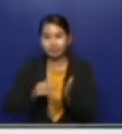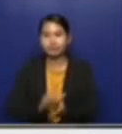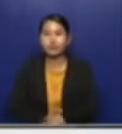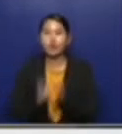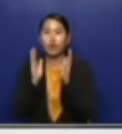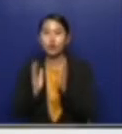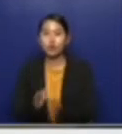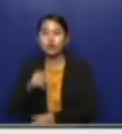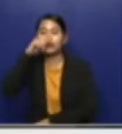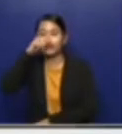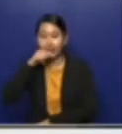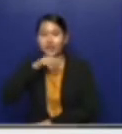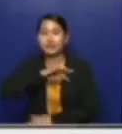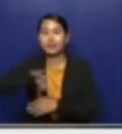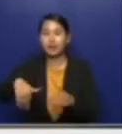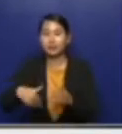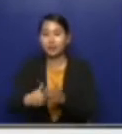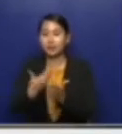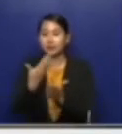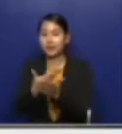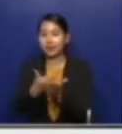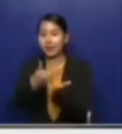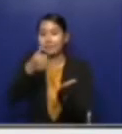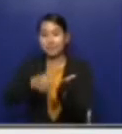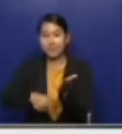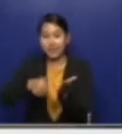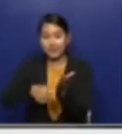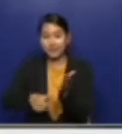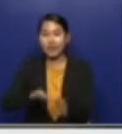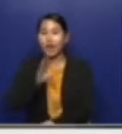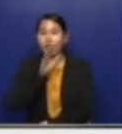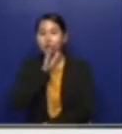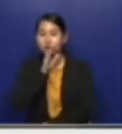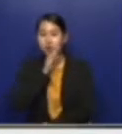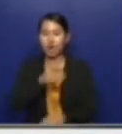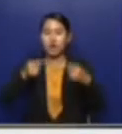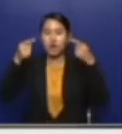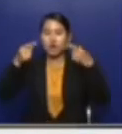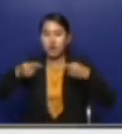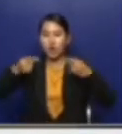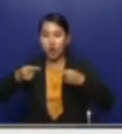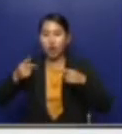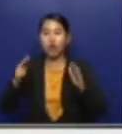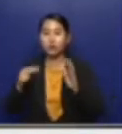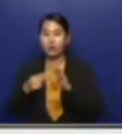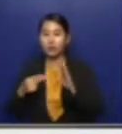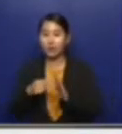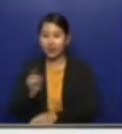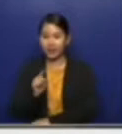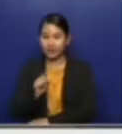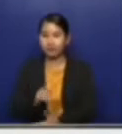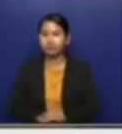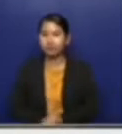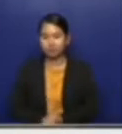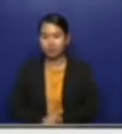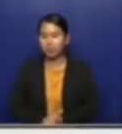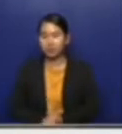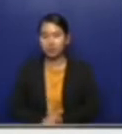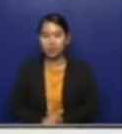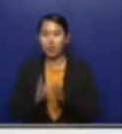ดถ้าขัดแย้งสู้กันมันกลายเป็นคนไทยฆ่าคนไทยท่านประธาน